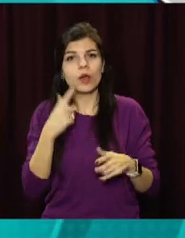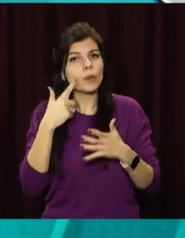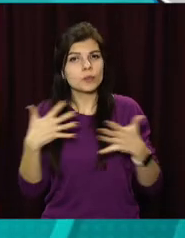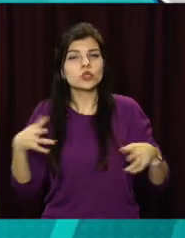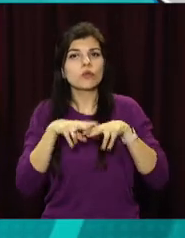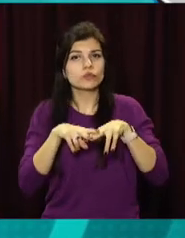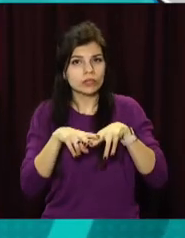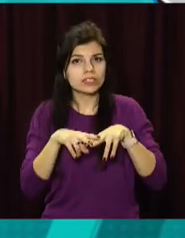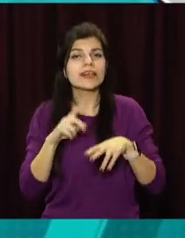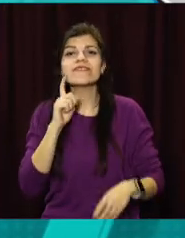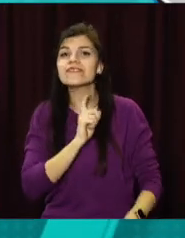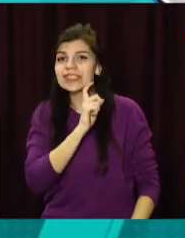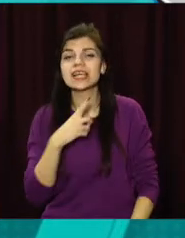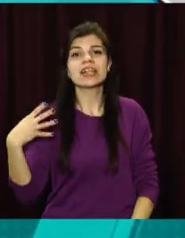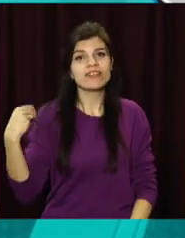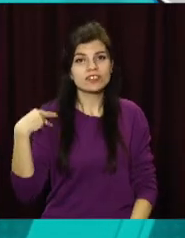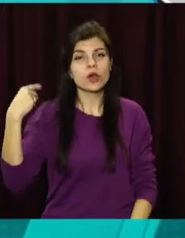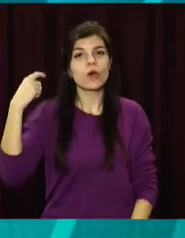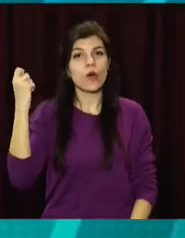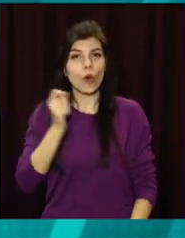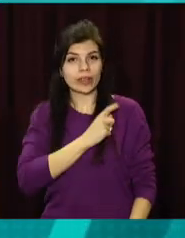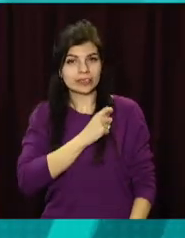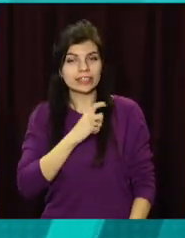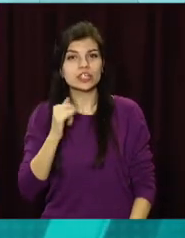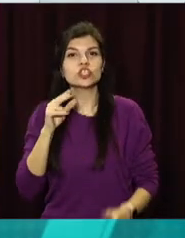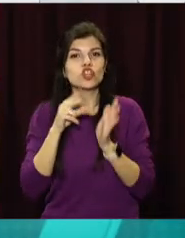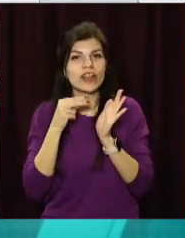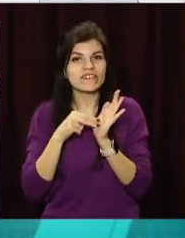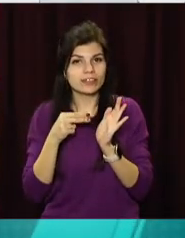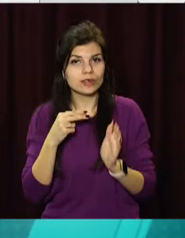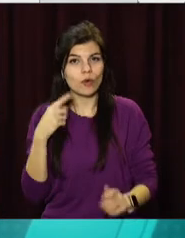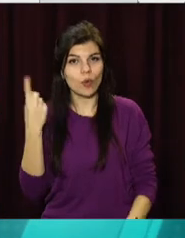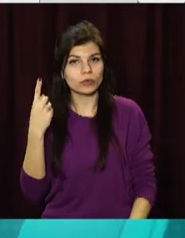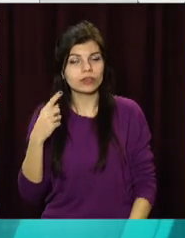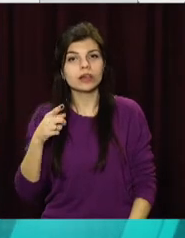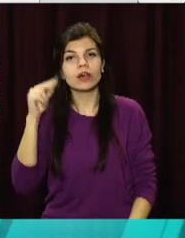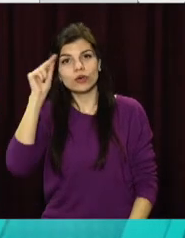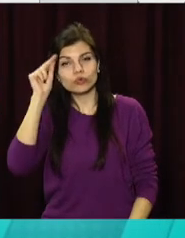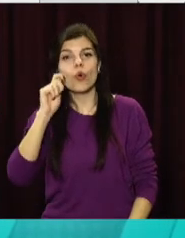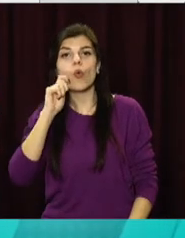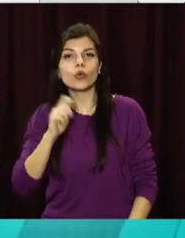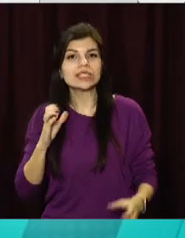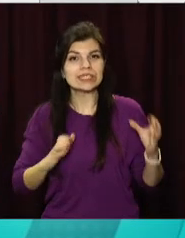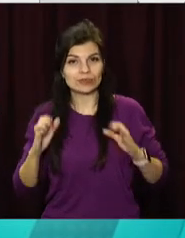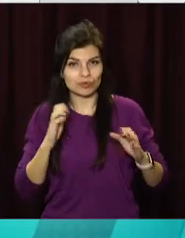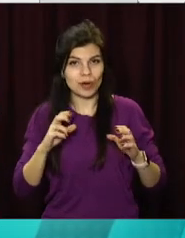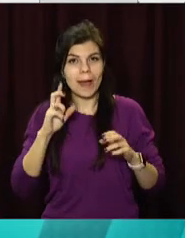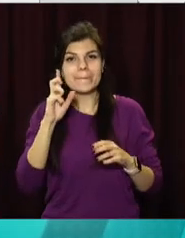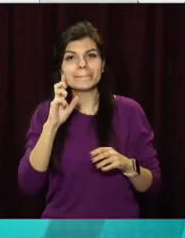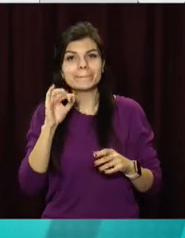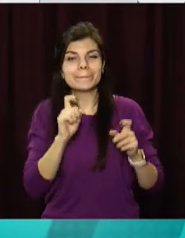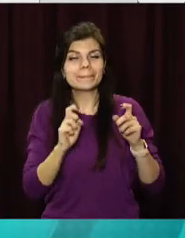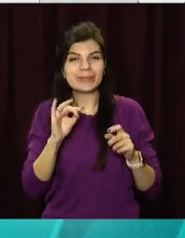у столиці – Вінницькій, Львівській, Одеській та Чернівецькій областях. За даними вчених Українського інституту